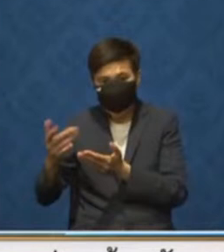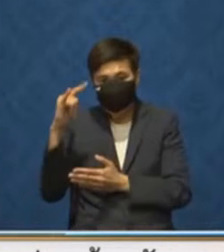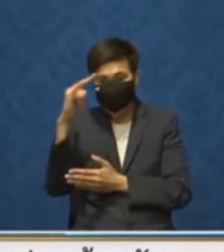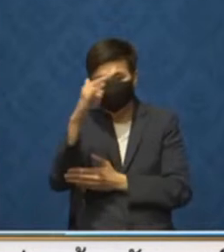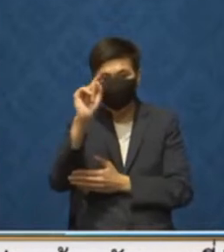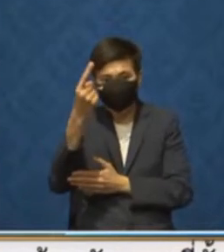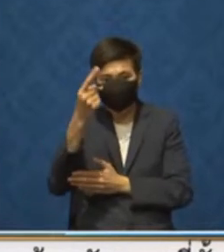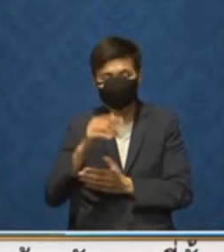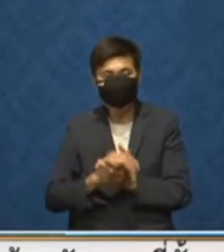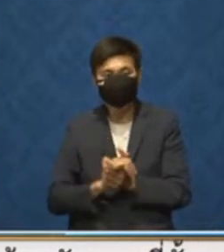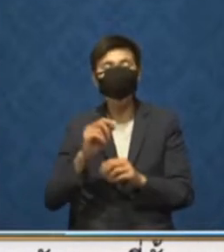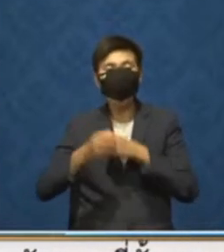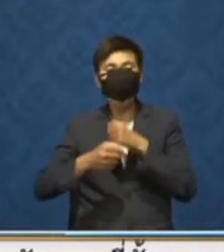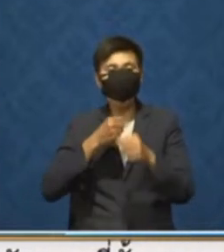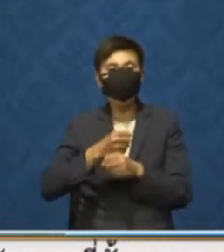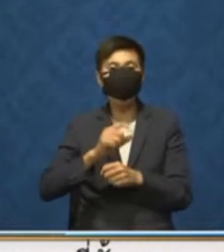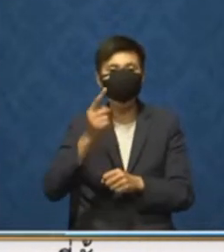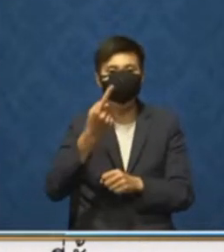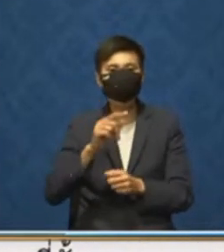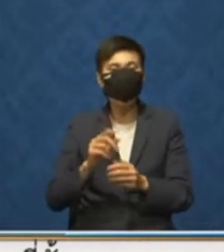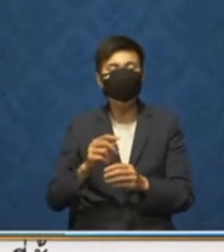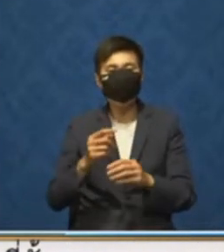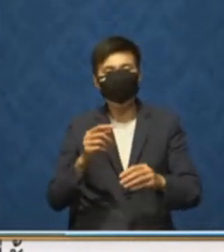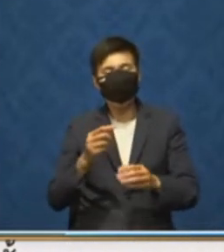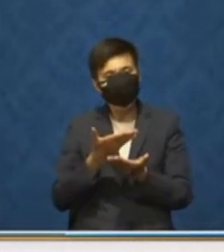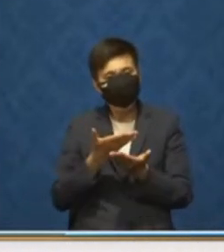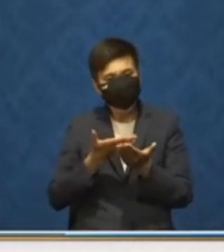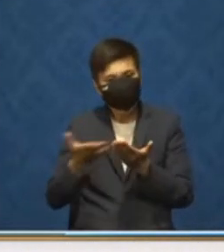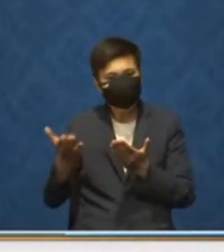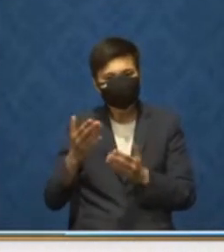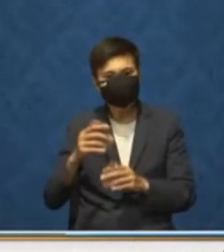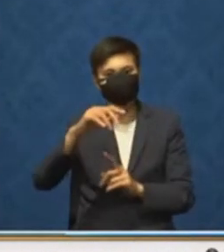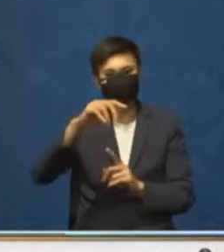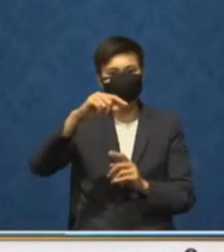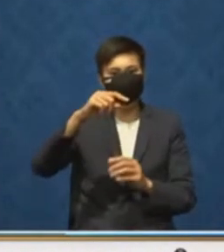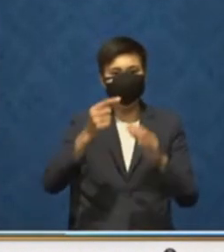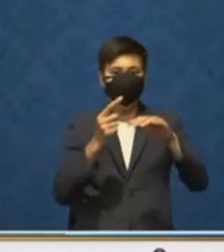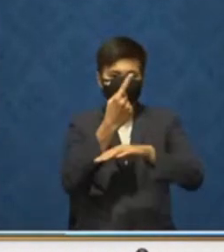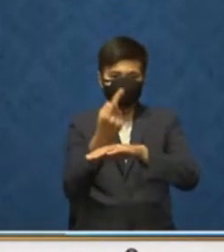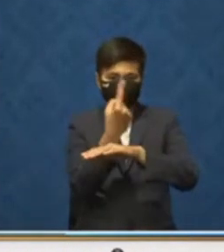ทัพบกซื้อเครื่องบินอีกแล้วและครอบมือสองจากสหรัฐ